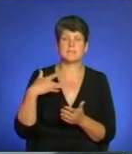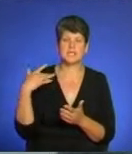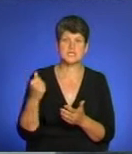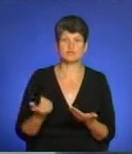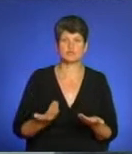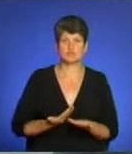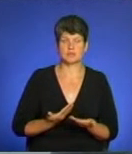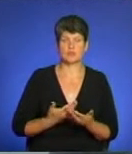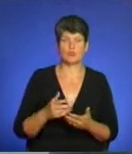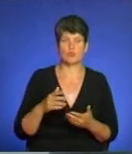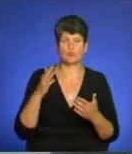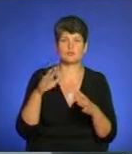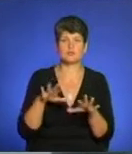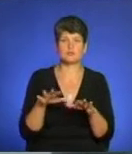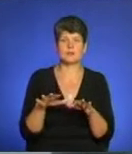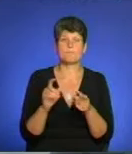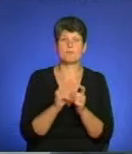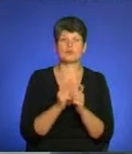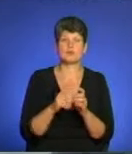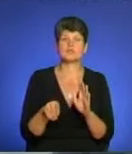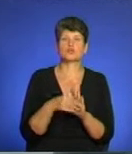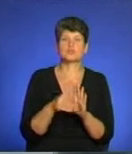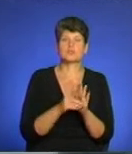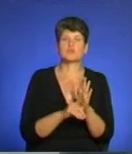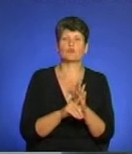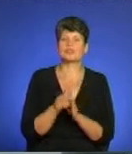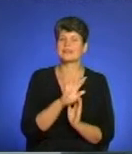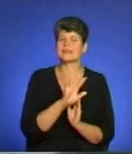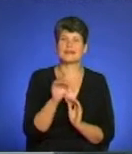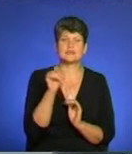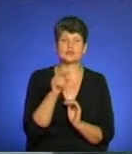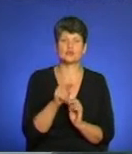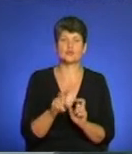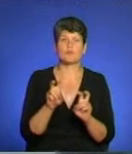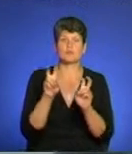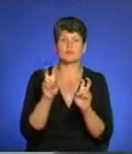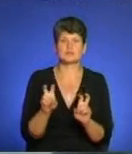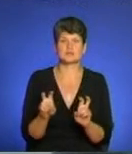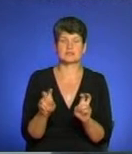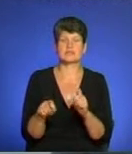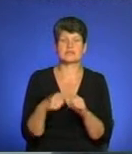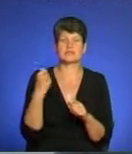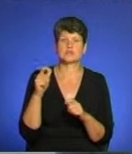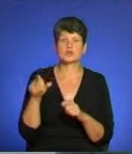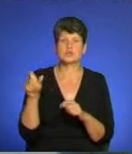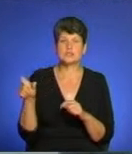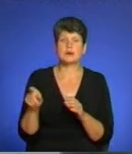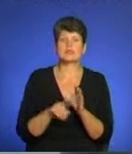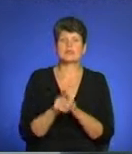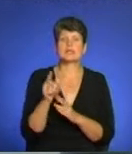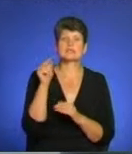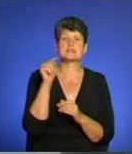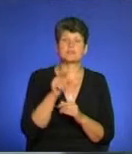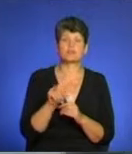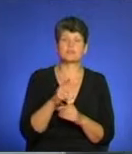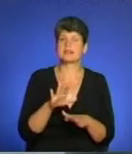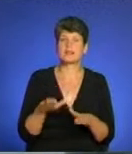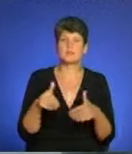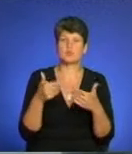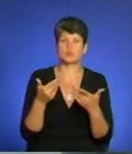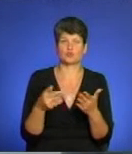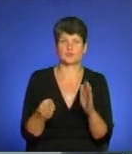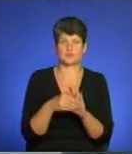життєву позицію, бо боротьба з корупцією починається не з того, щоб посадити злочинця, а починається з того, що ми не пропонуємо